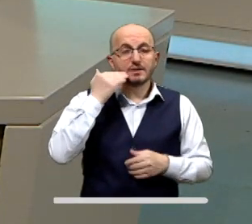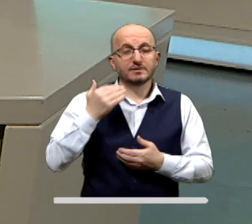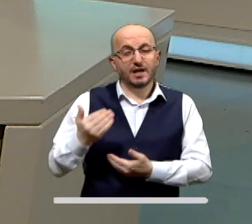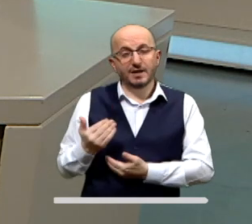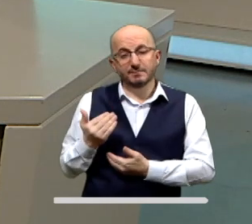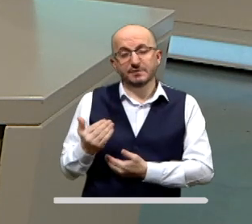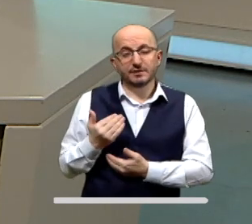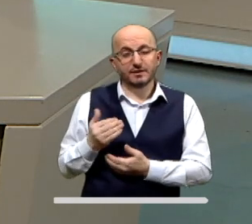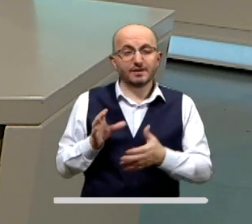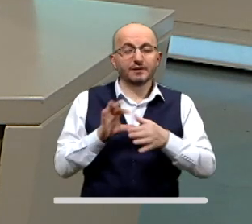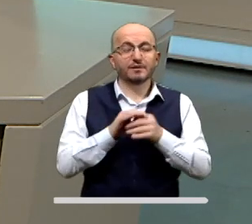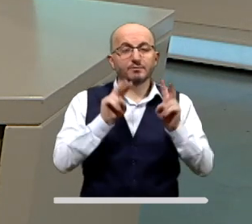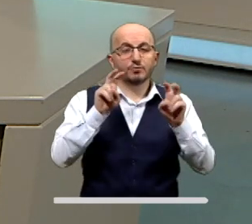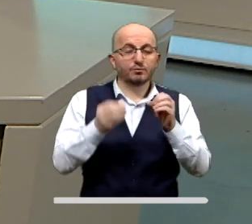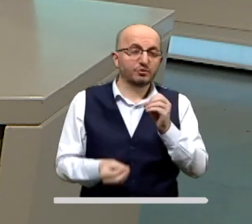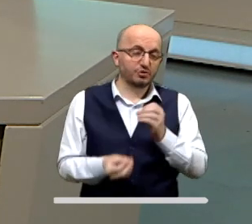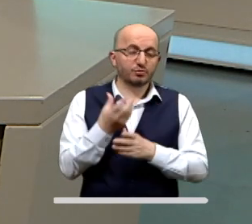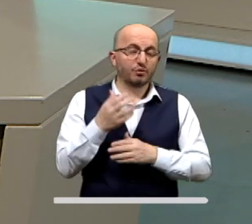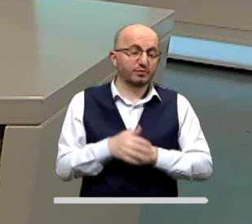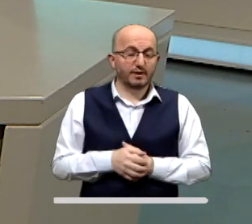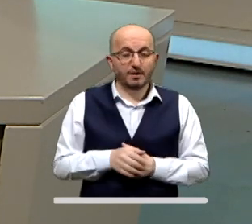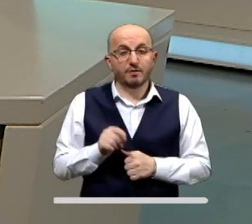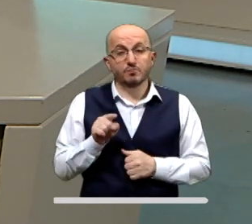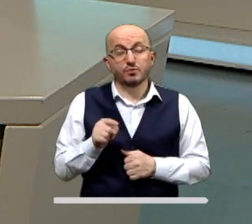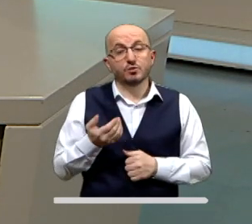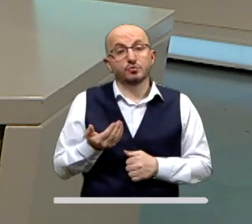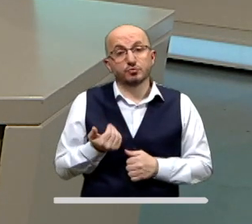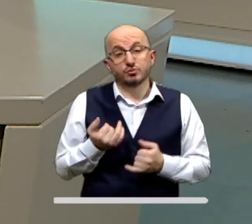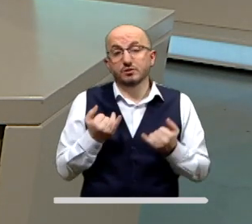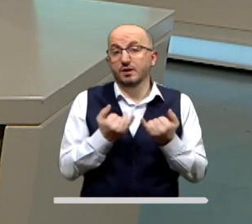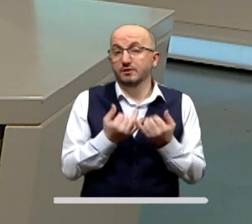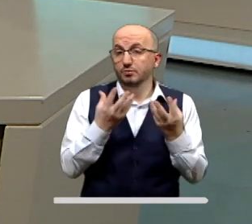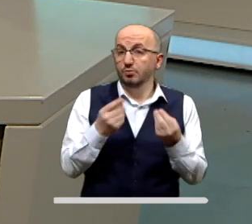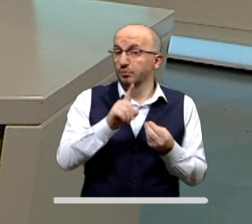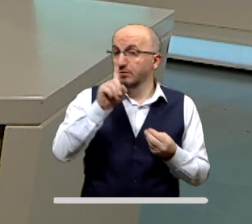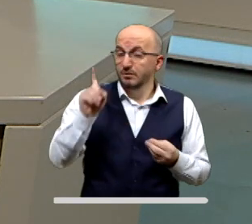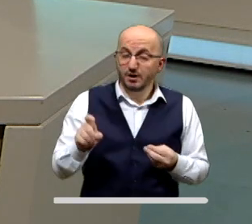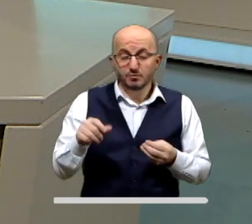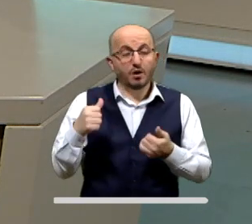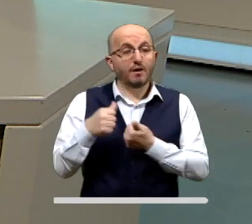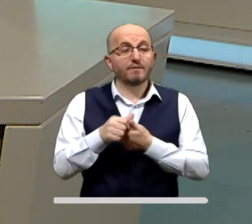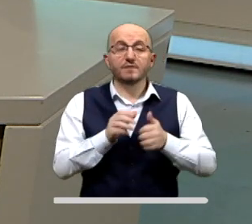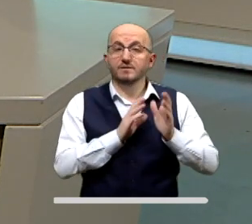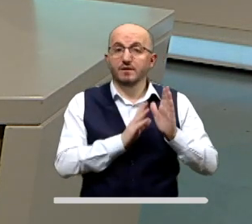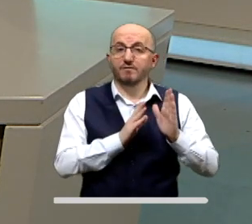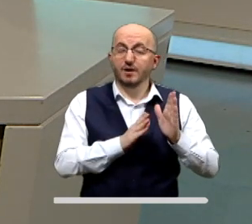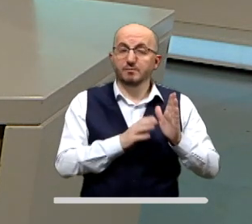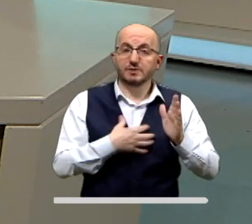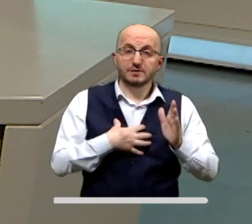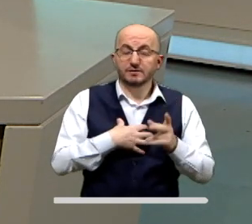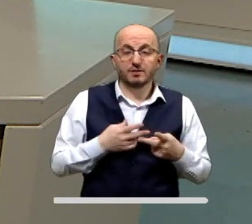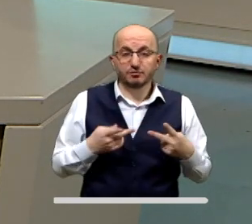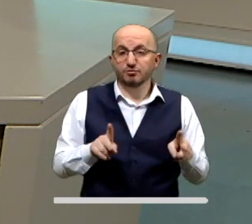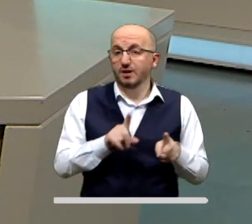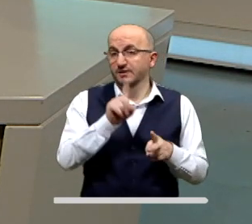ile ilgili Bunlar süt kardeşi olurlar mı bu evliliğin devamı dinen